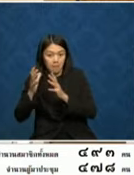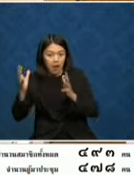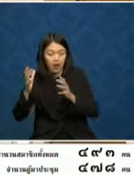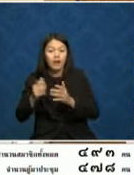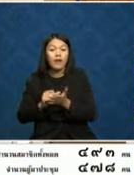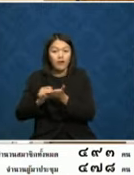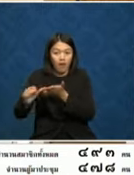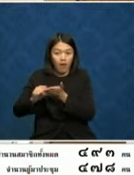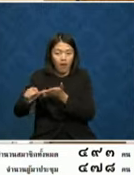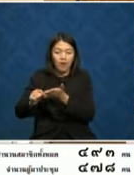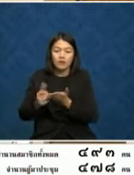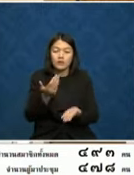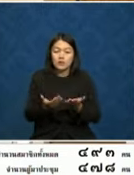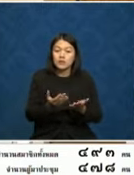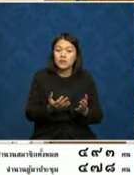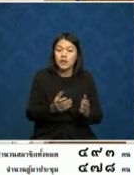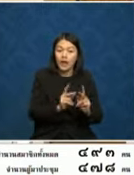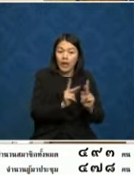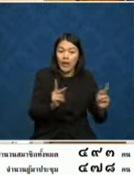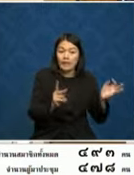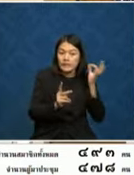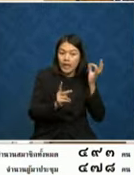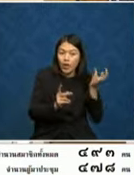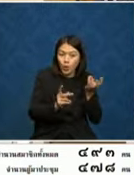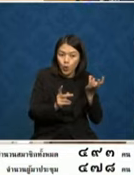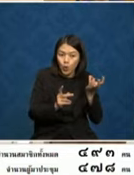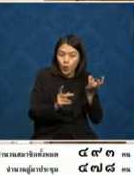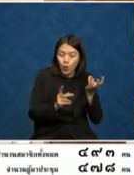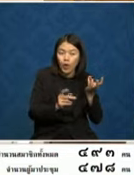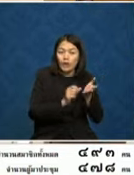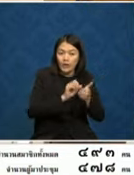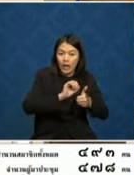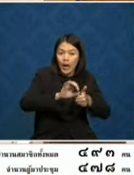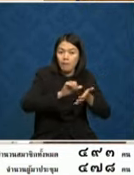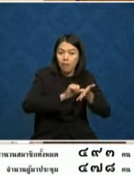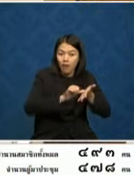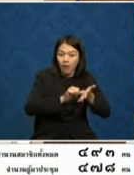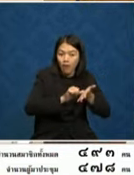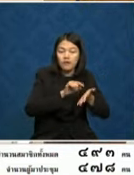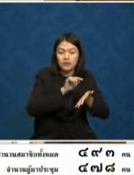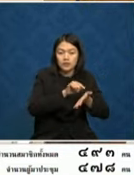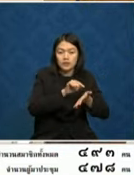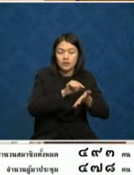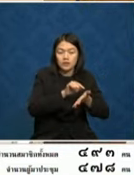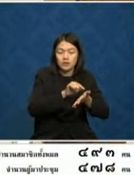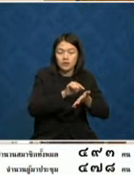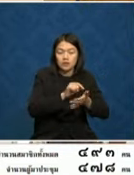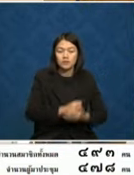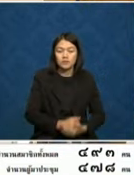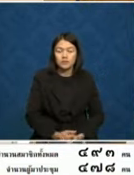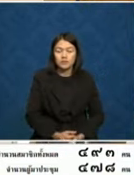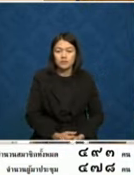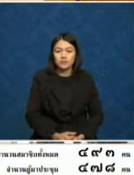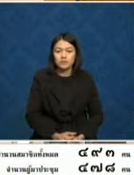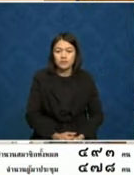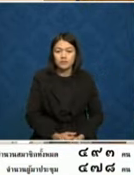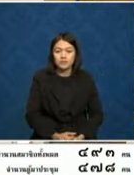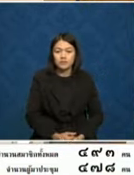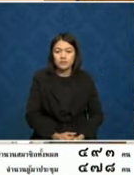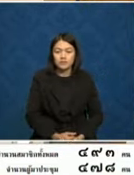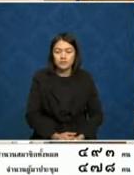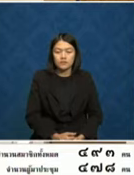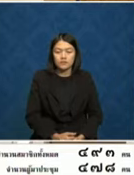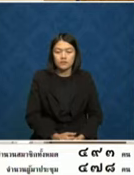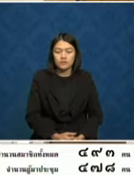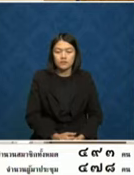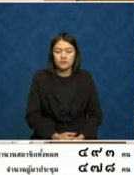ก้ไขหรือเห็นด้วยกับกรรมาธิการที่สงวนความเห็นและผู้แปรยติสงวนคำแปรยตินะครับถ้